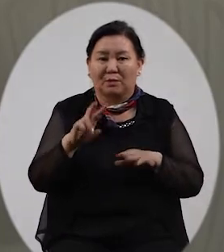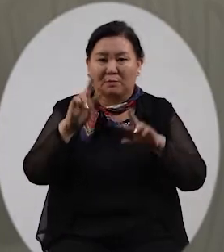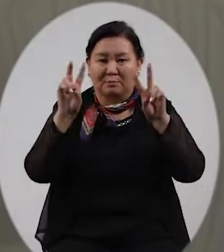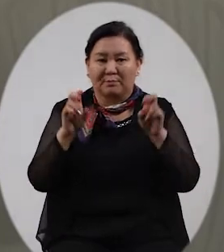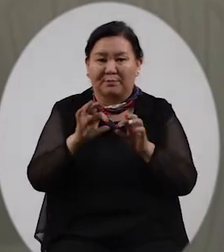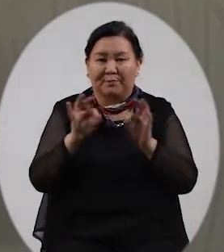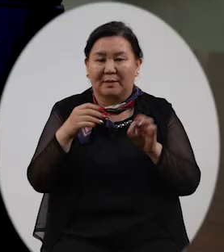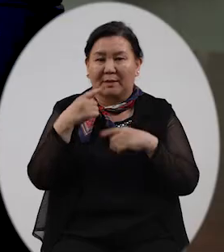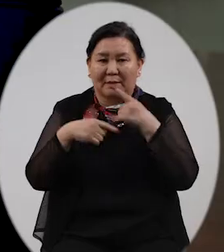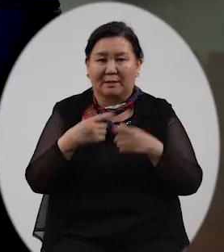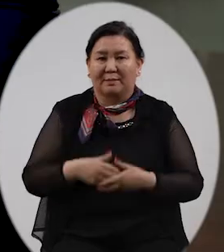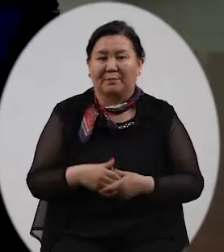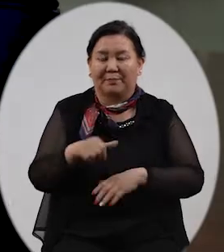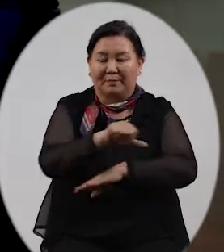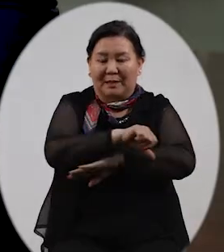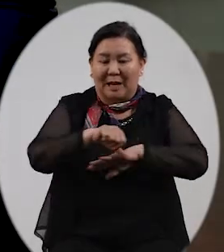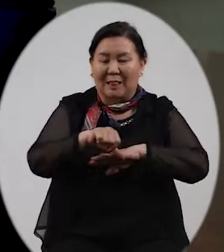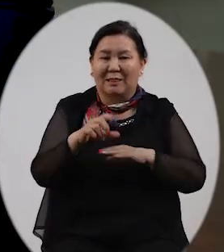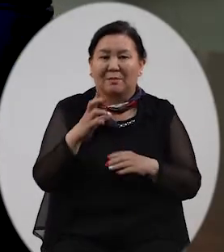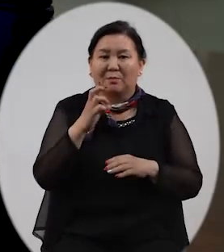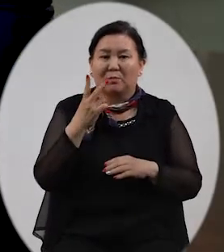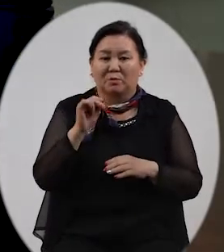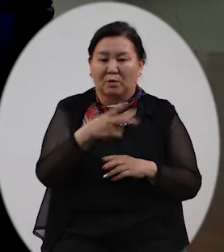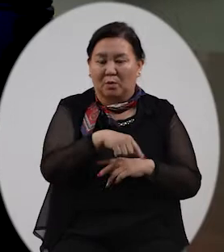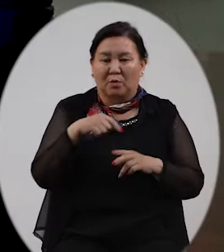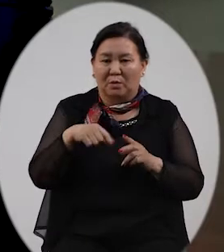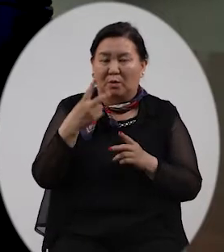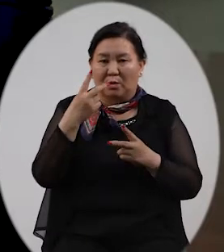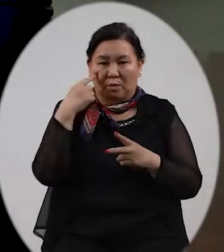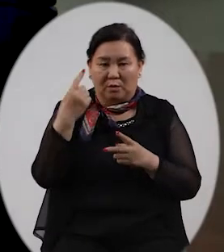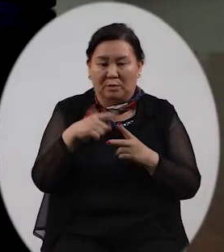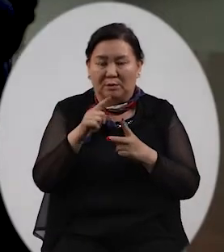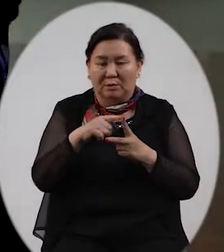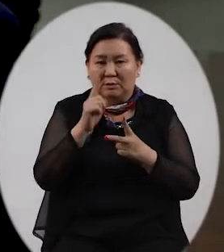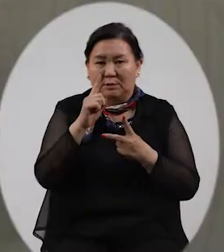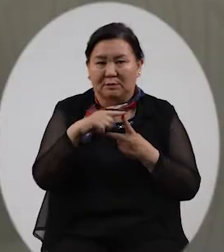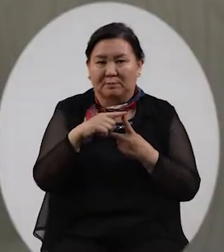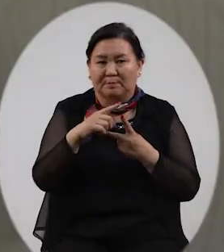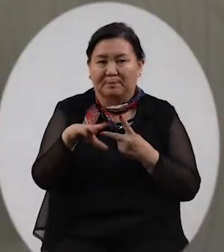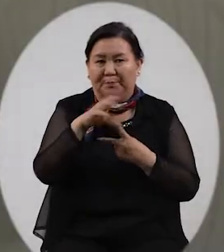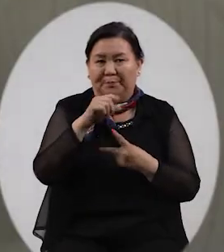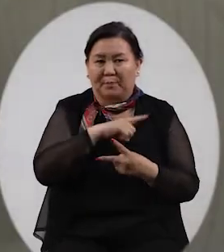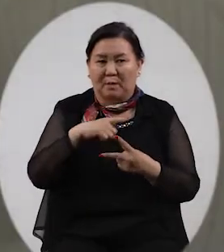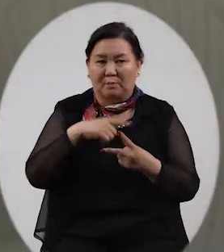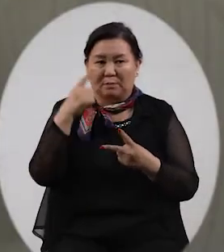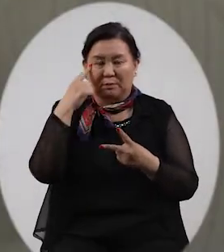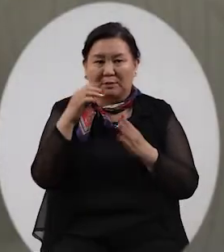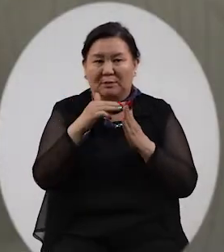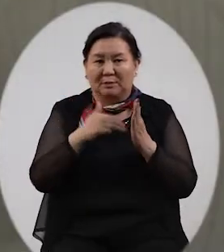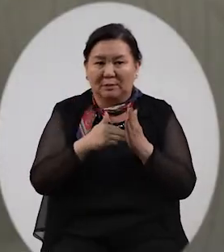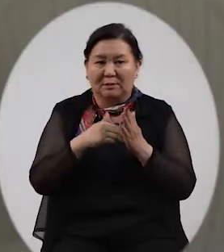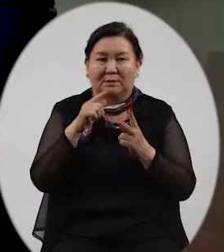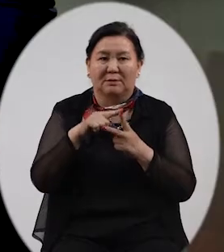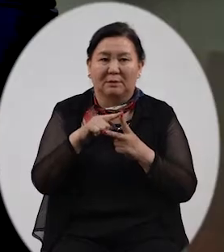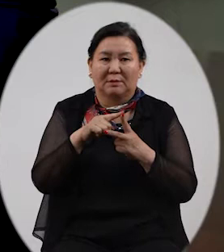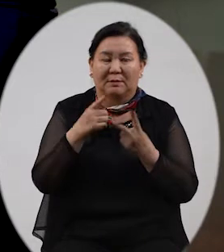нарийн сайн ойлголтоо авъя. За гайлын бүрдүүлэлтийг бол хоёр талаас нь ойлгож болно. За эхний талаас бол хэдүүлээ өөрсдөд ойлгомжтойгоор тайлбарлалтаа авахын